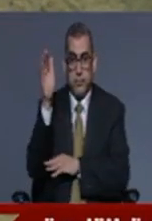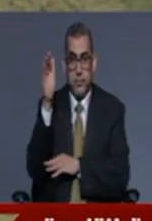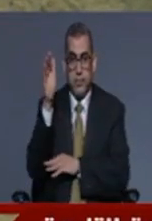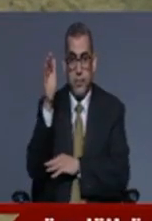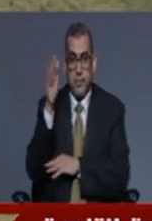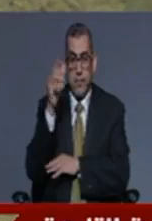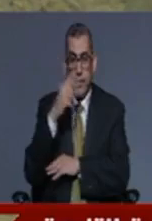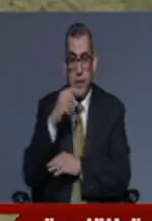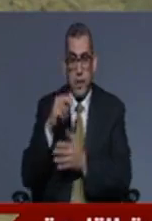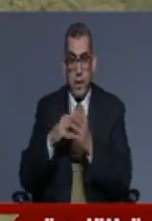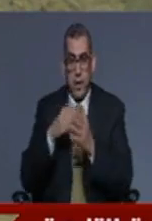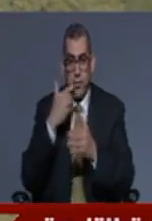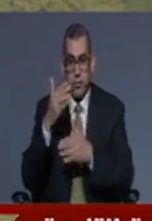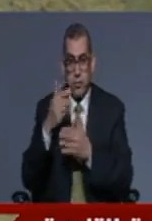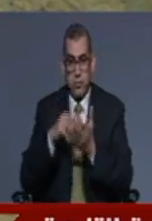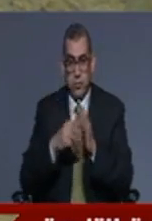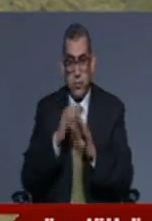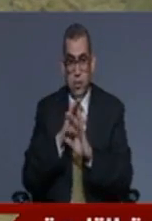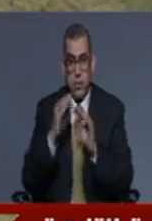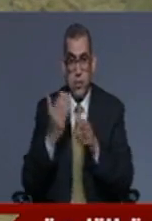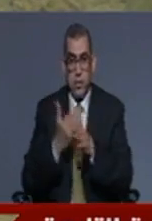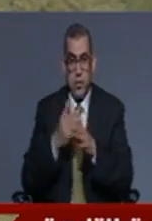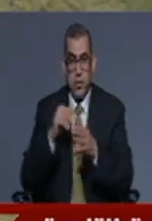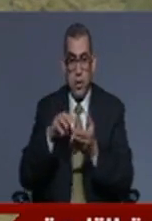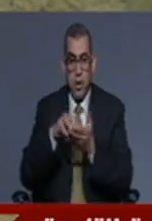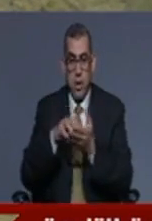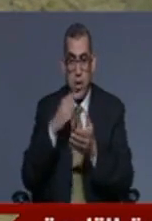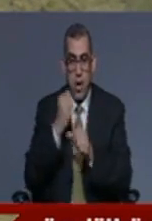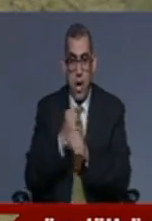المبالغ فيه، فإنه لا يتفق مع